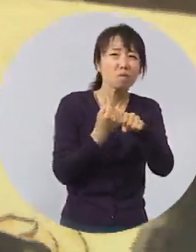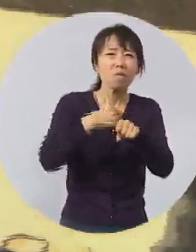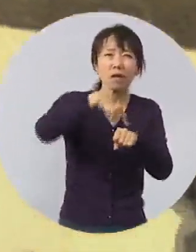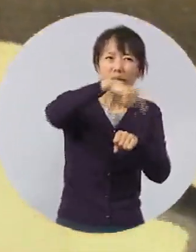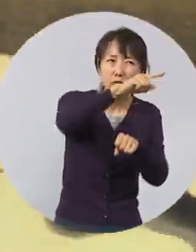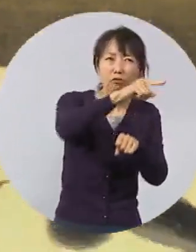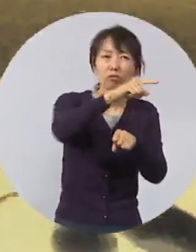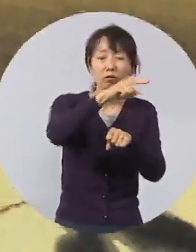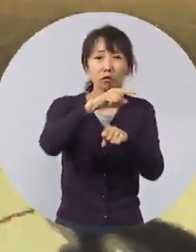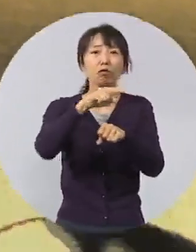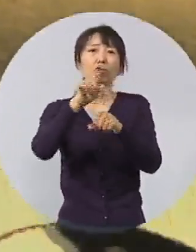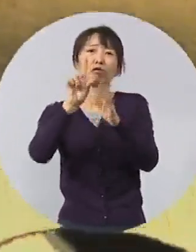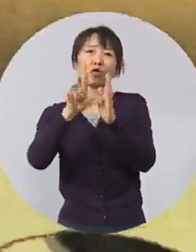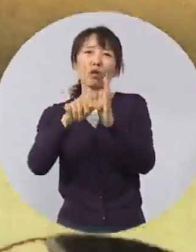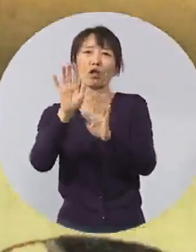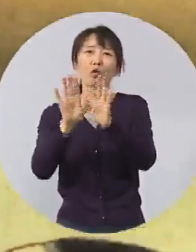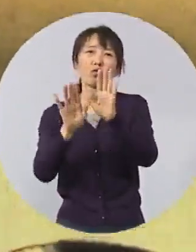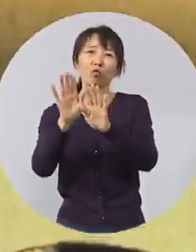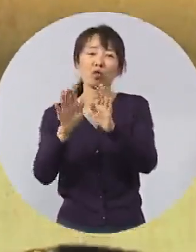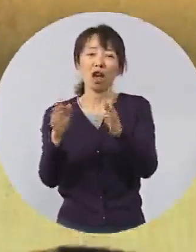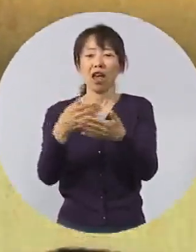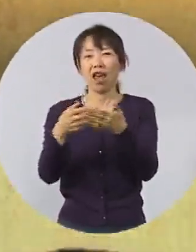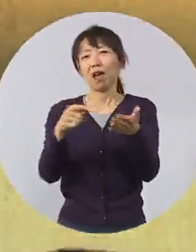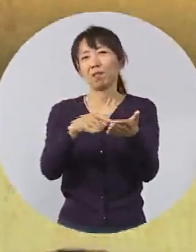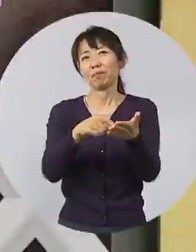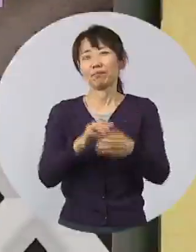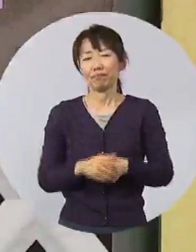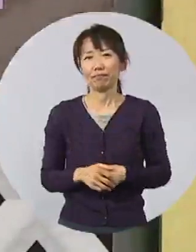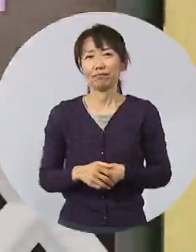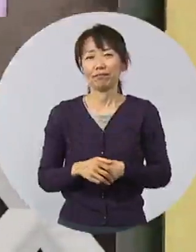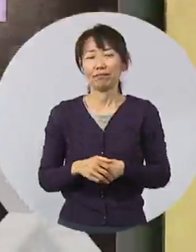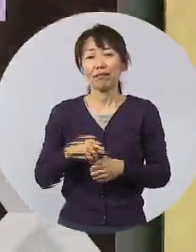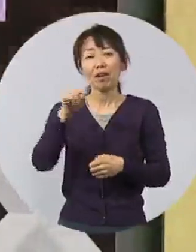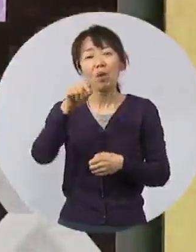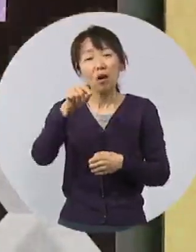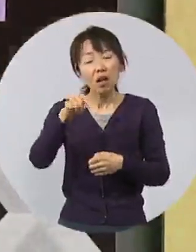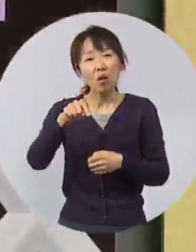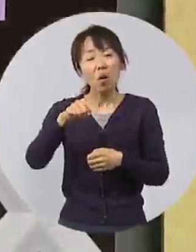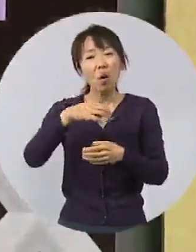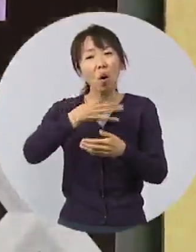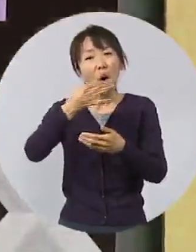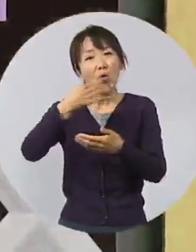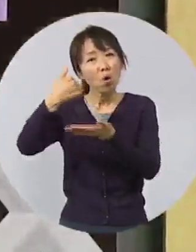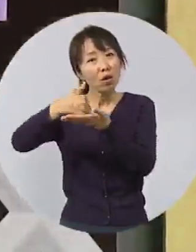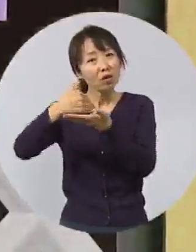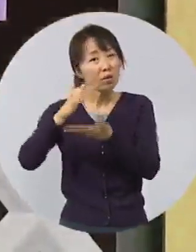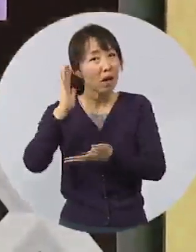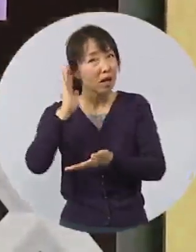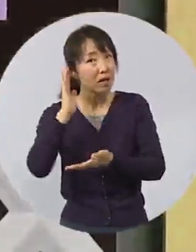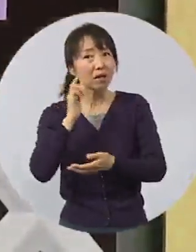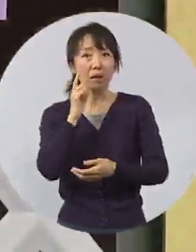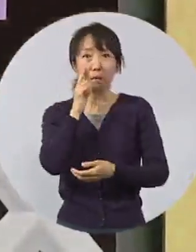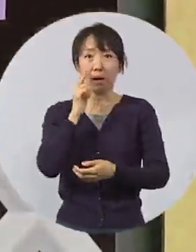景を描いたわけです。 最後にこちらの浮世絵のガイドも聞いてみましょう。